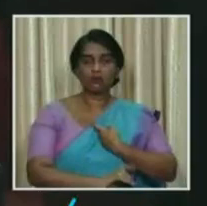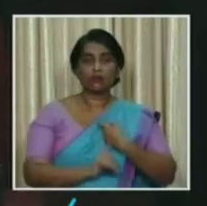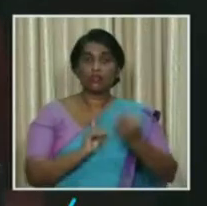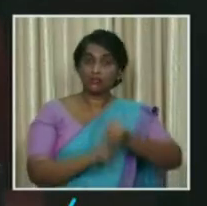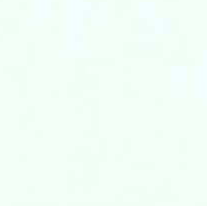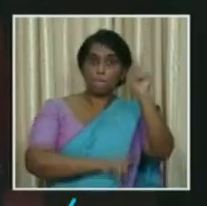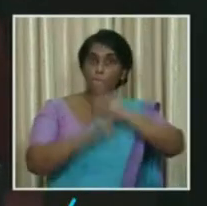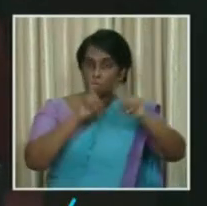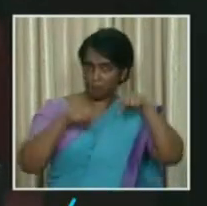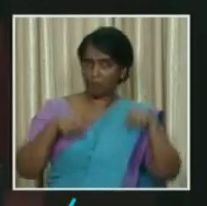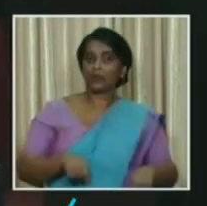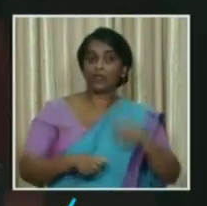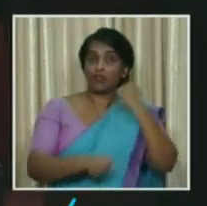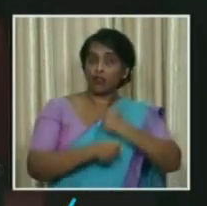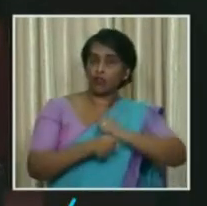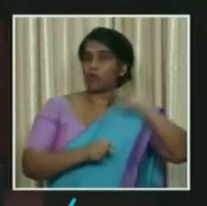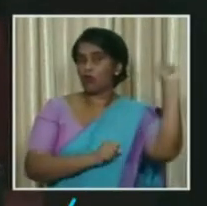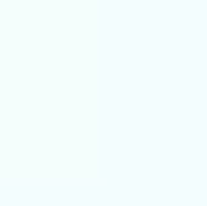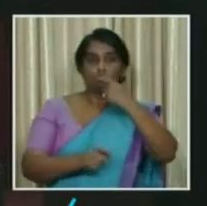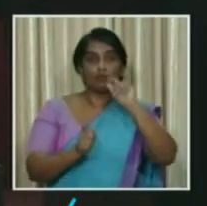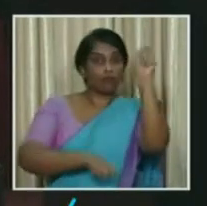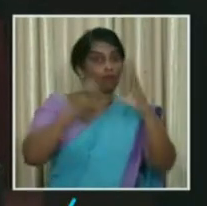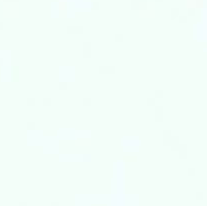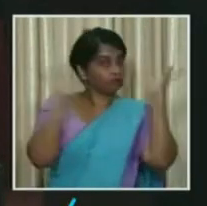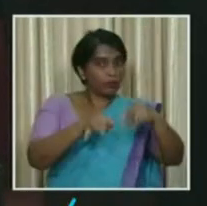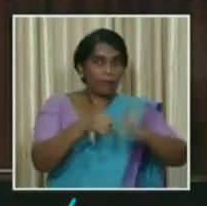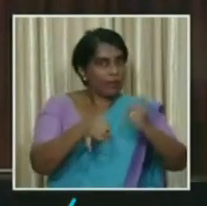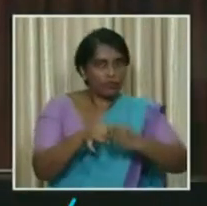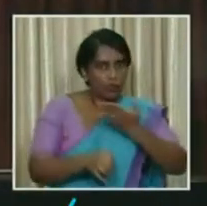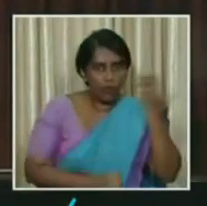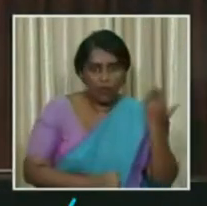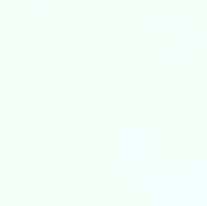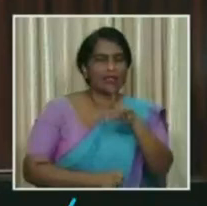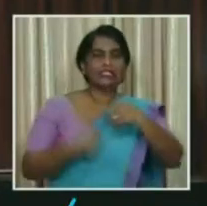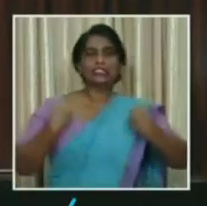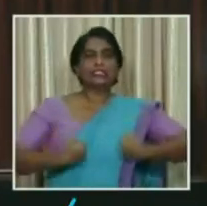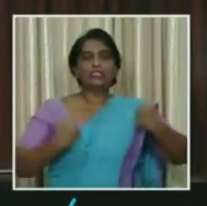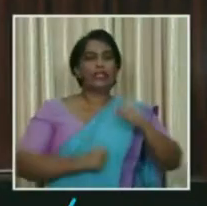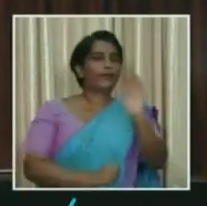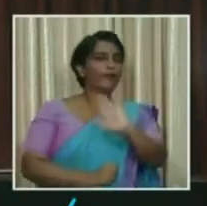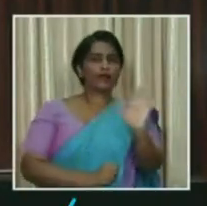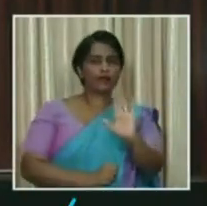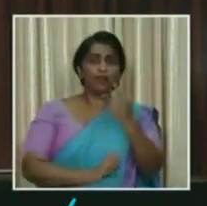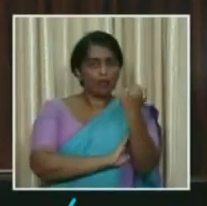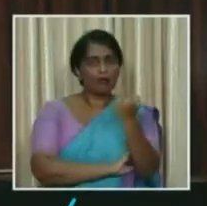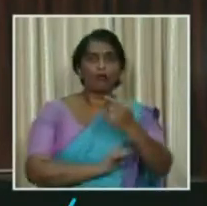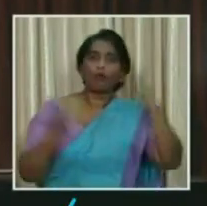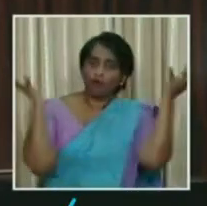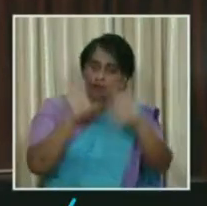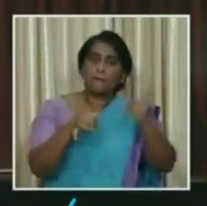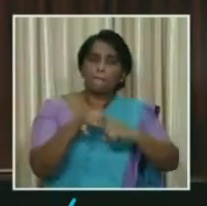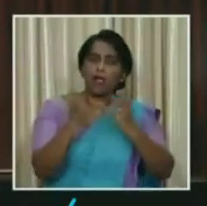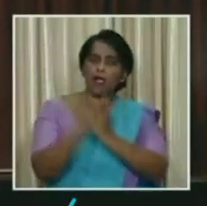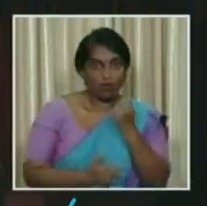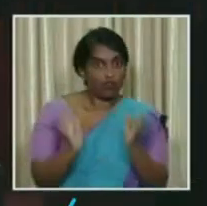සභාපතිත්වෙන් පාර්ලිමේන්තුවේ රජයේ සියලුම නිලධාරීන් ගැනවලා ප්‍රශ්න? සභාපතිත්වයක් නෙමෙයි ඔබතුමාට ඕනම කැඳවලා ප්‍රශ්න කිරීමේ